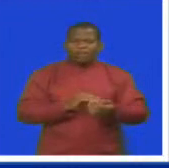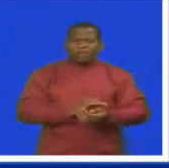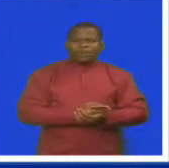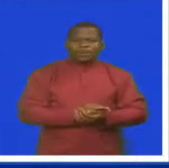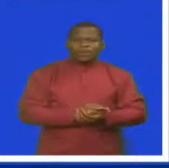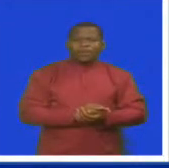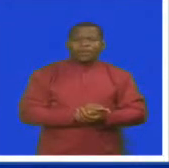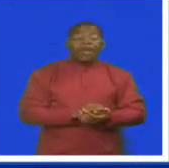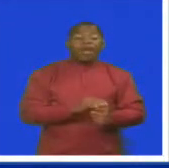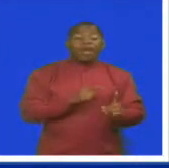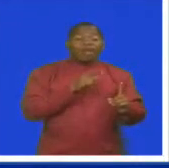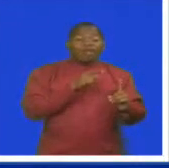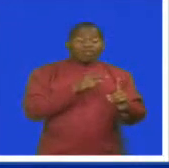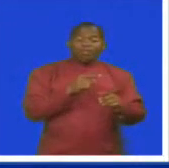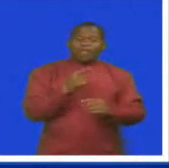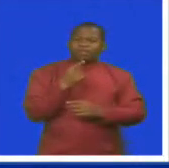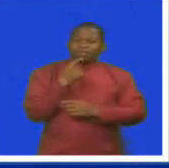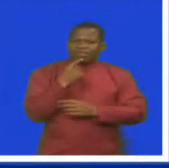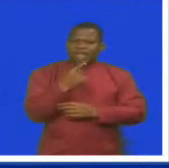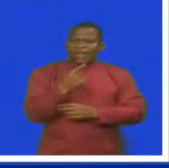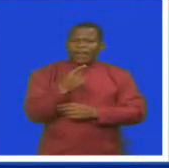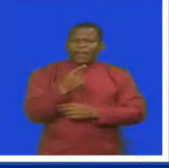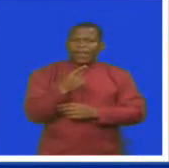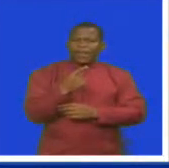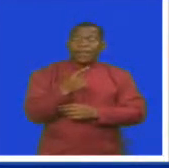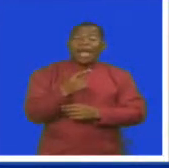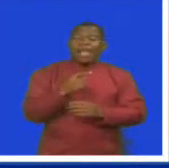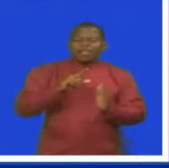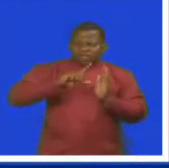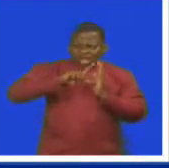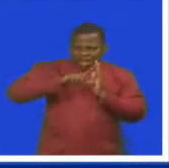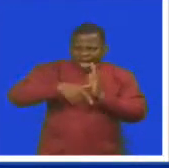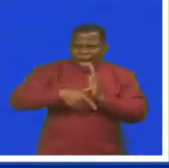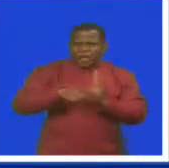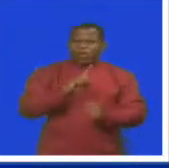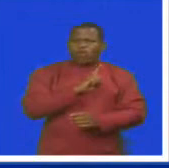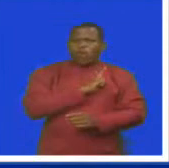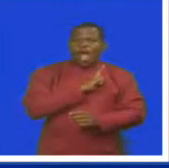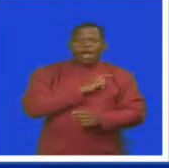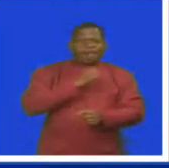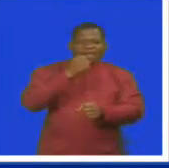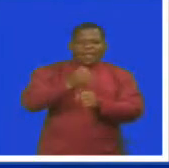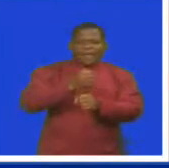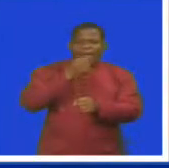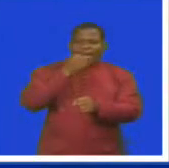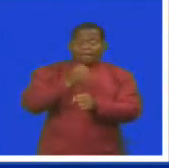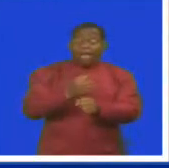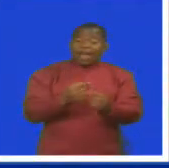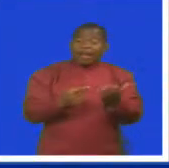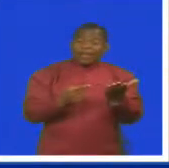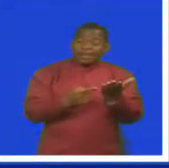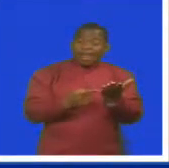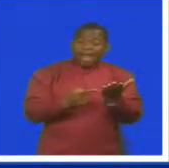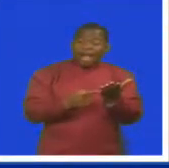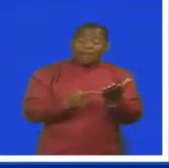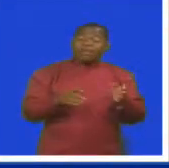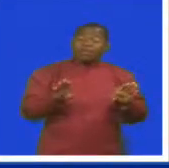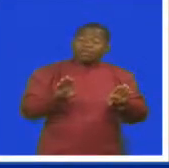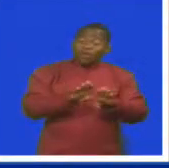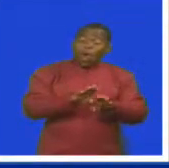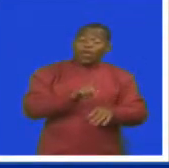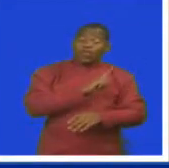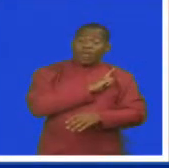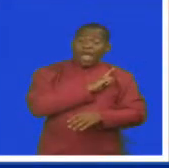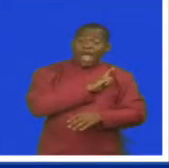dolobha belingakhoni kusebenza kulesikhathi se-COVID-19 kodwa uthi lo mhlangano uvulele tonke inhlangothi